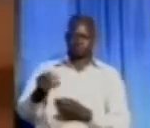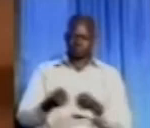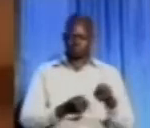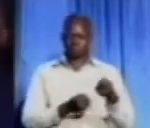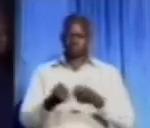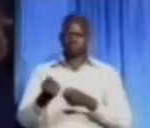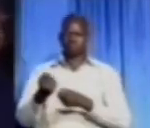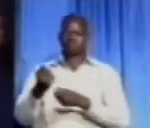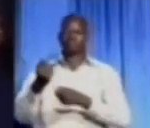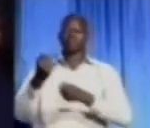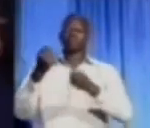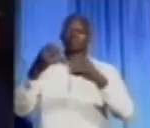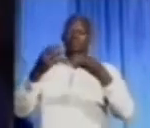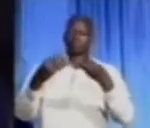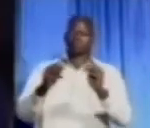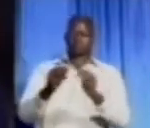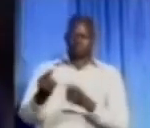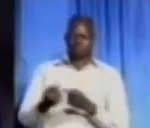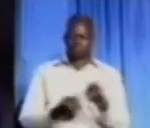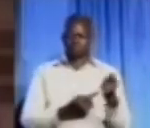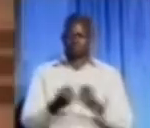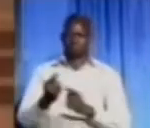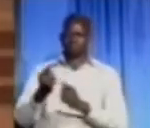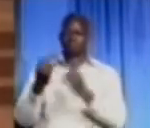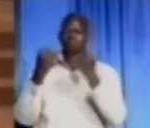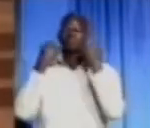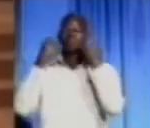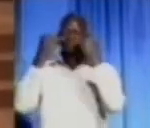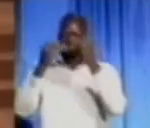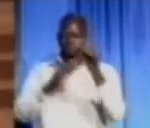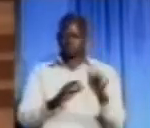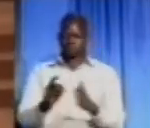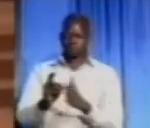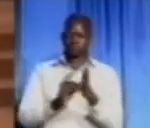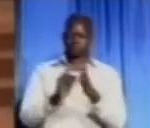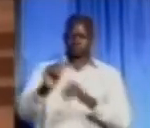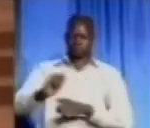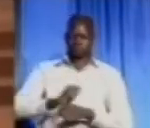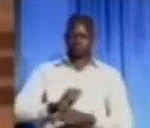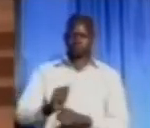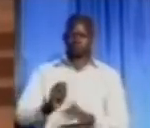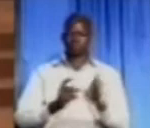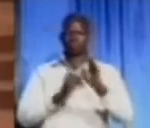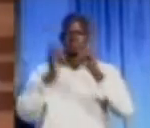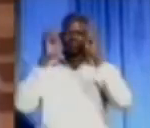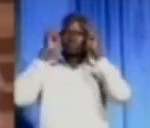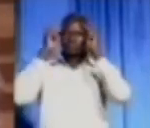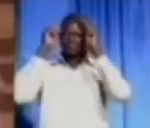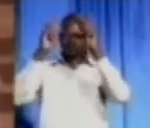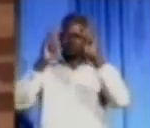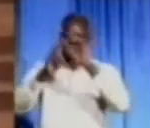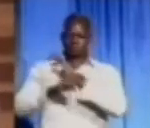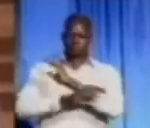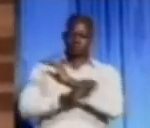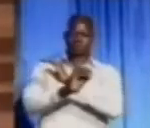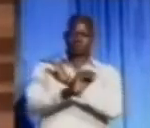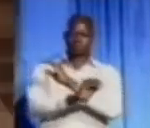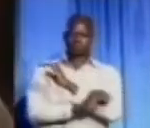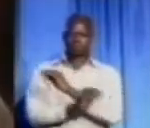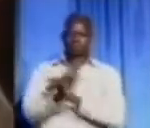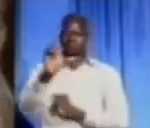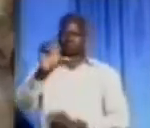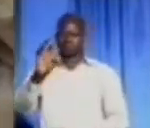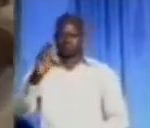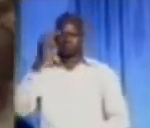management, du marketing à la gestion, à l'informatique et au droit des affaires. Professeur Georges Anissé Oudraogo est leur